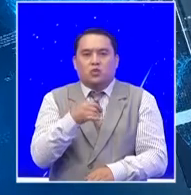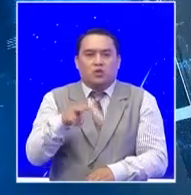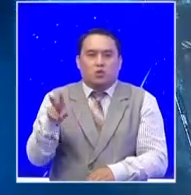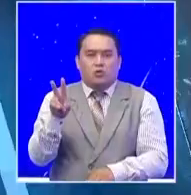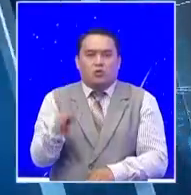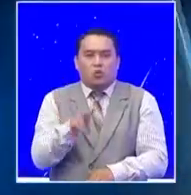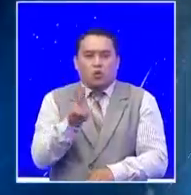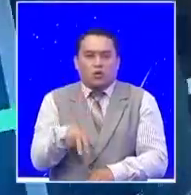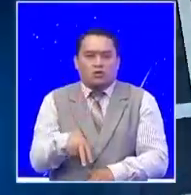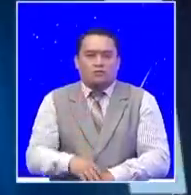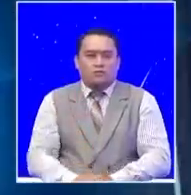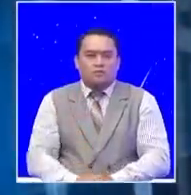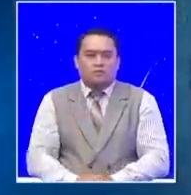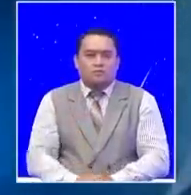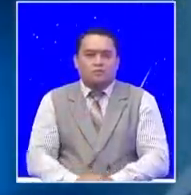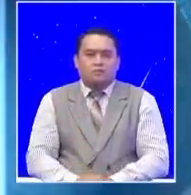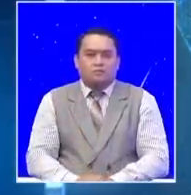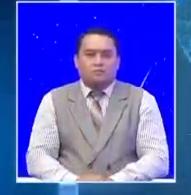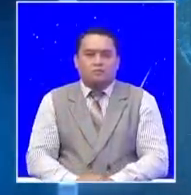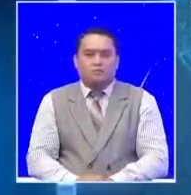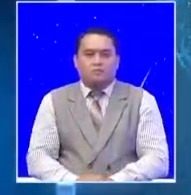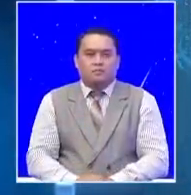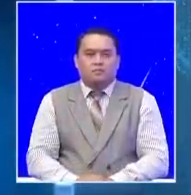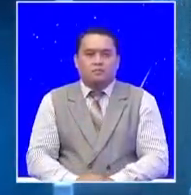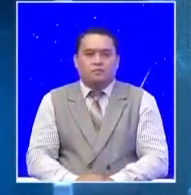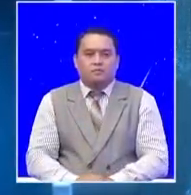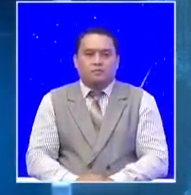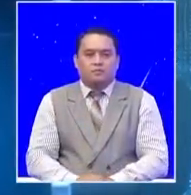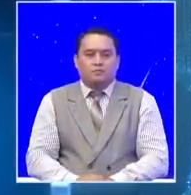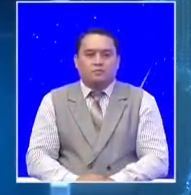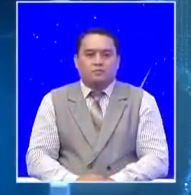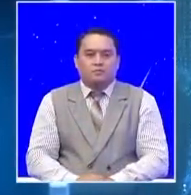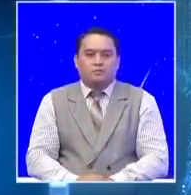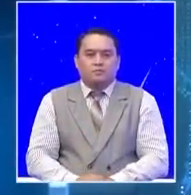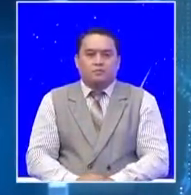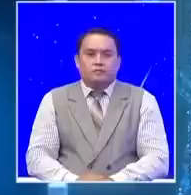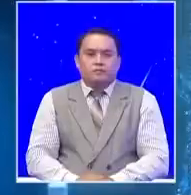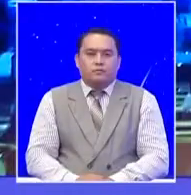$200 миллион. Топтаманы ғаламтор ақпараттарымен дайындаған Меруерт Қыдырбайқызы, Жетісу телеарнасы.